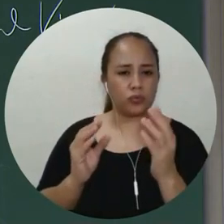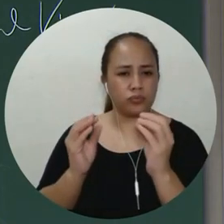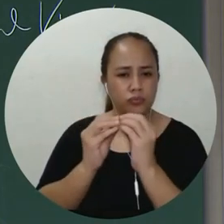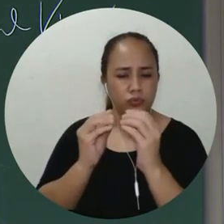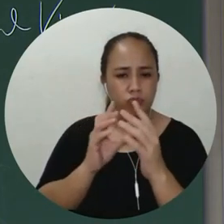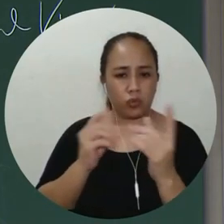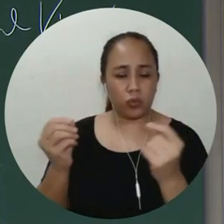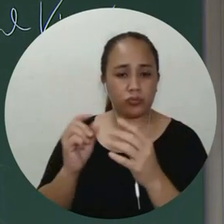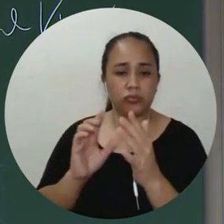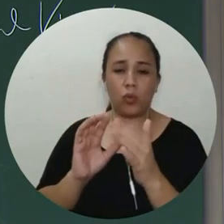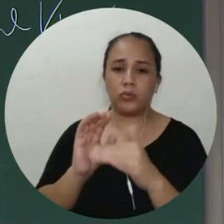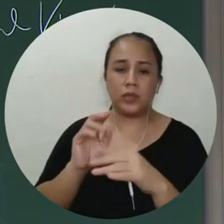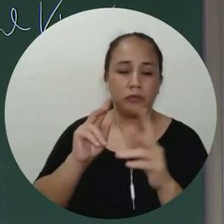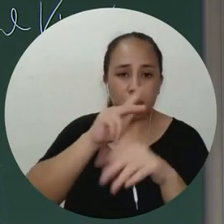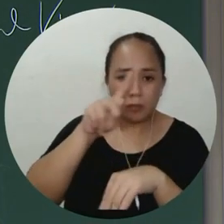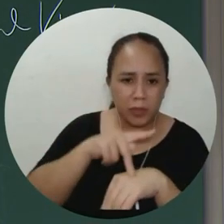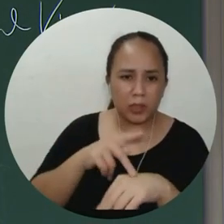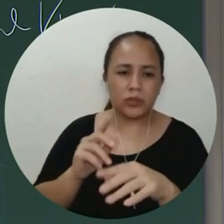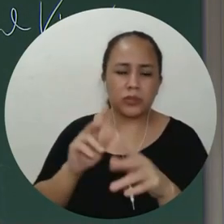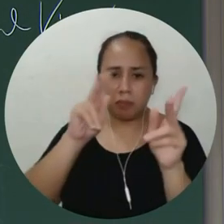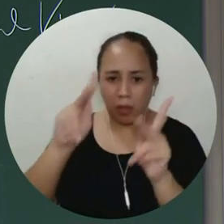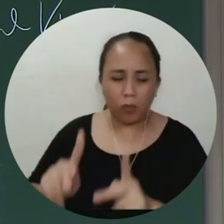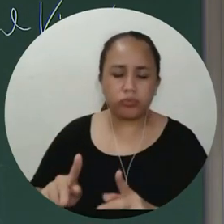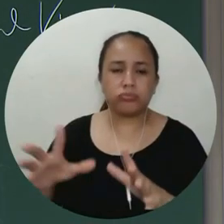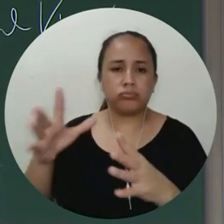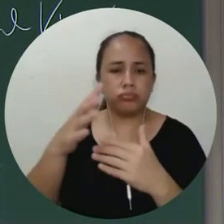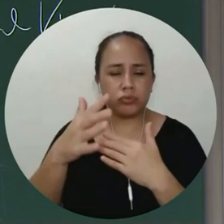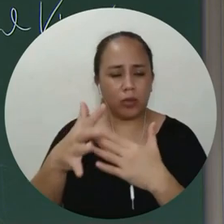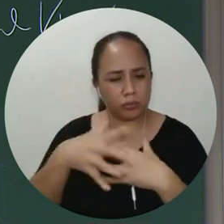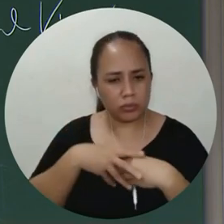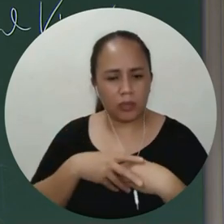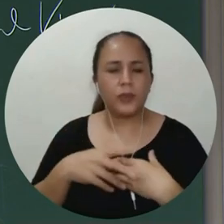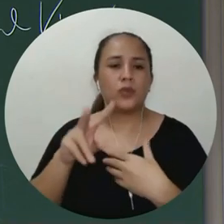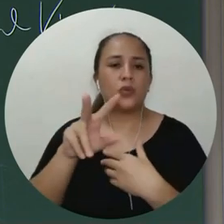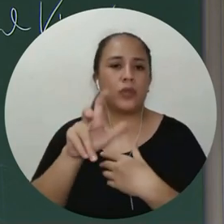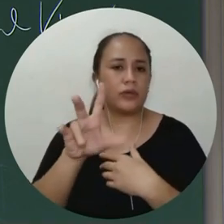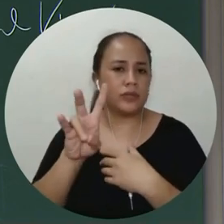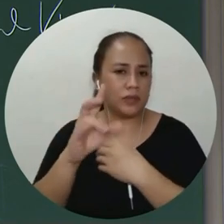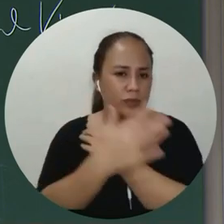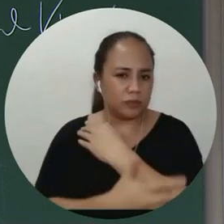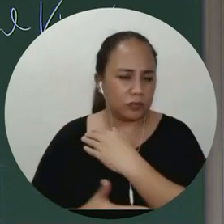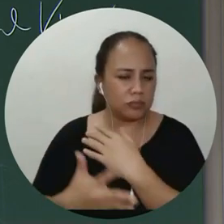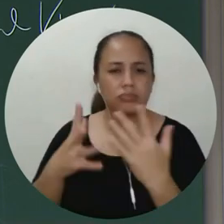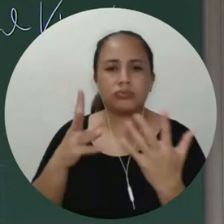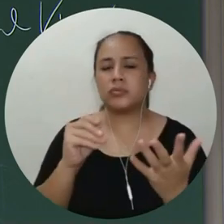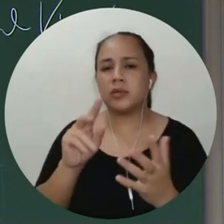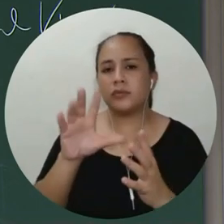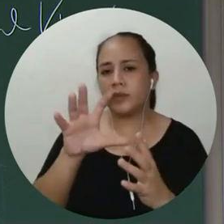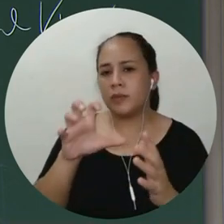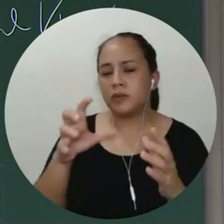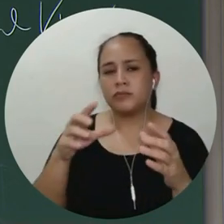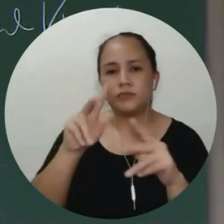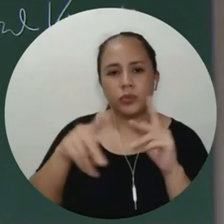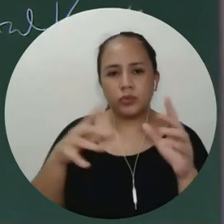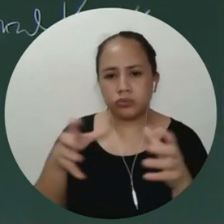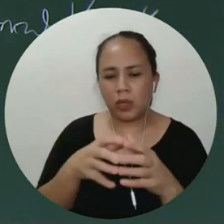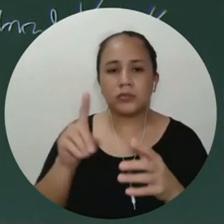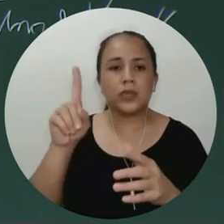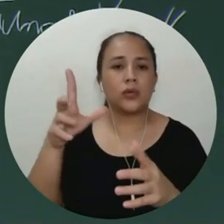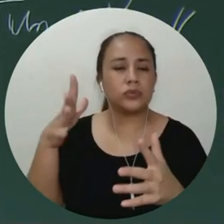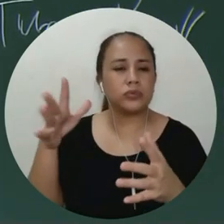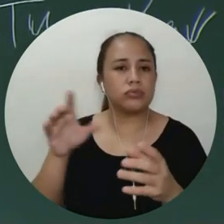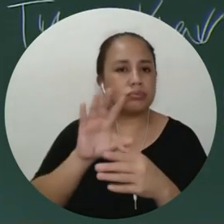and Palawan, and if you start to embrace the 237 nations, the 5,000 people groups, and you pray, God will fulfill according to your faith. 그래서